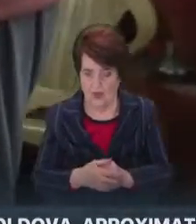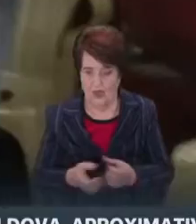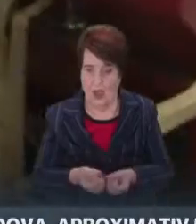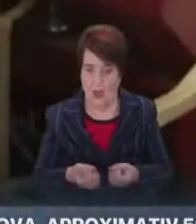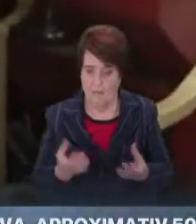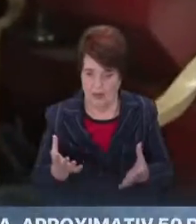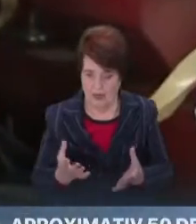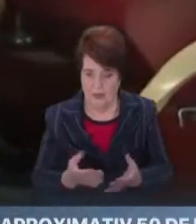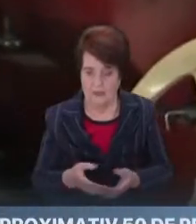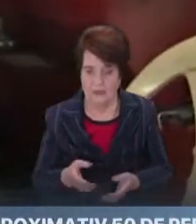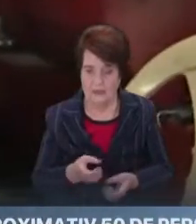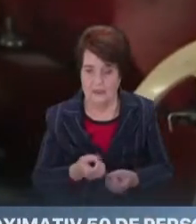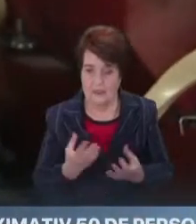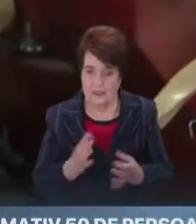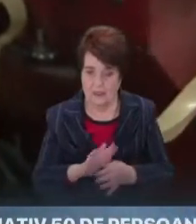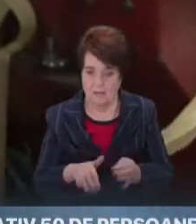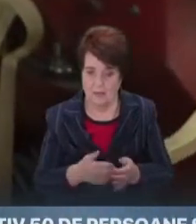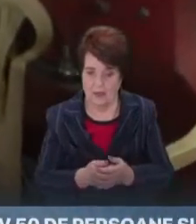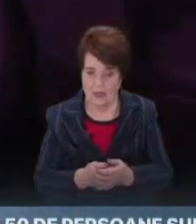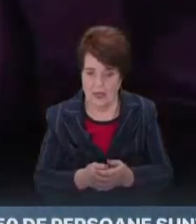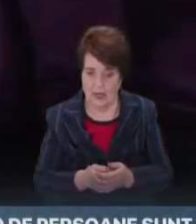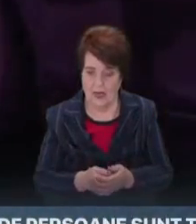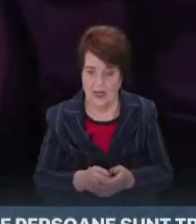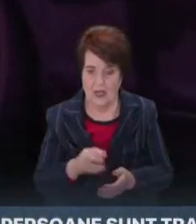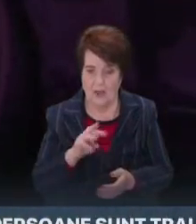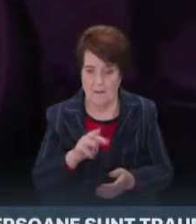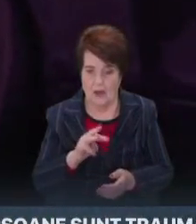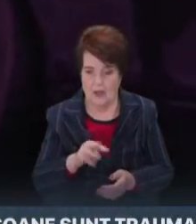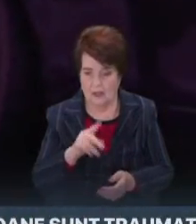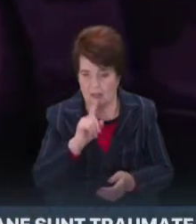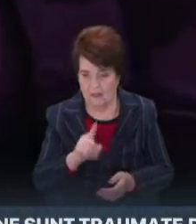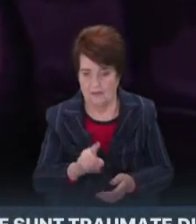zi este valabilă până la sfârșitul lunii martie.